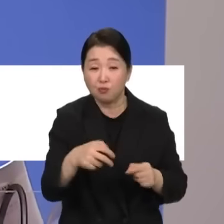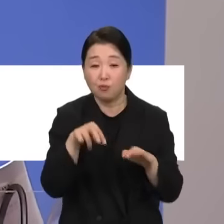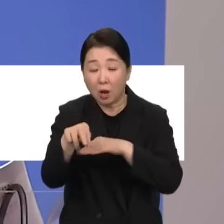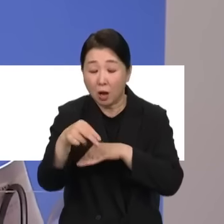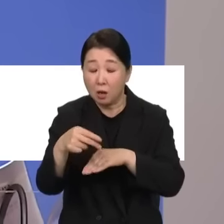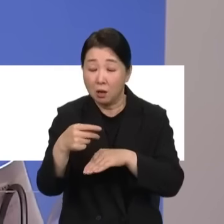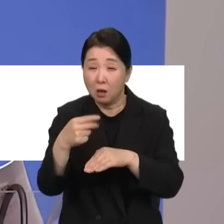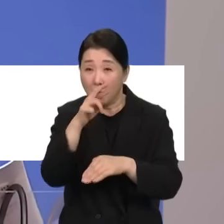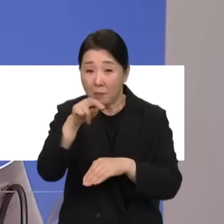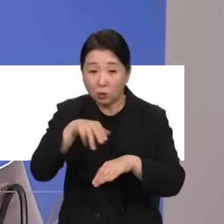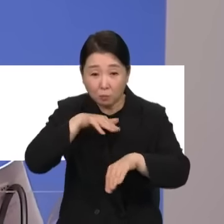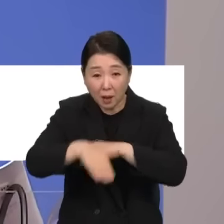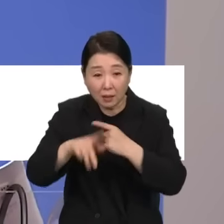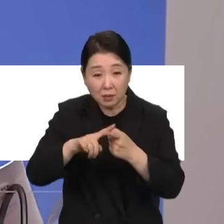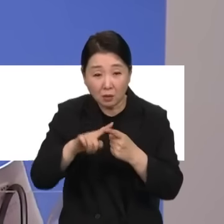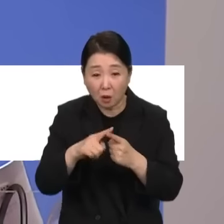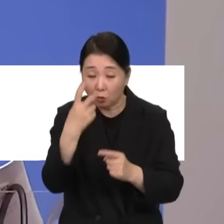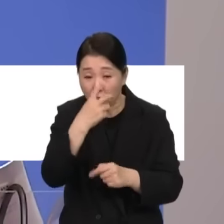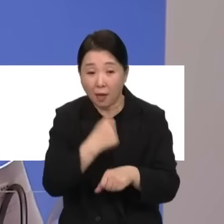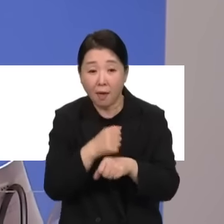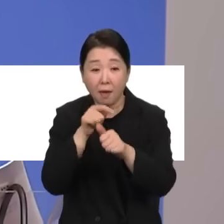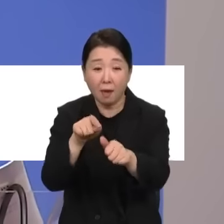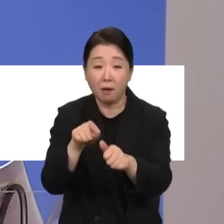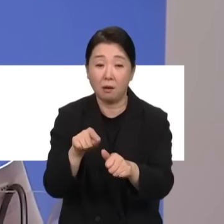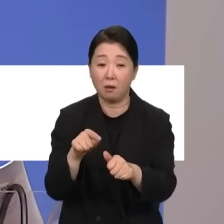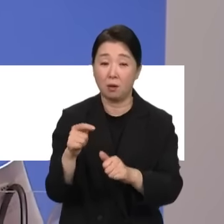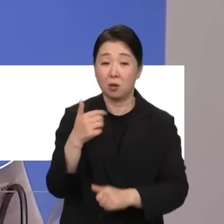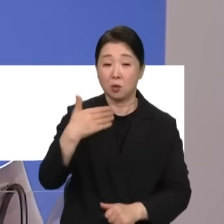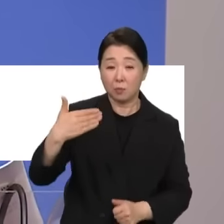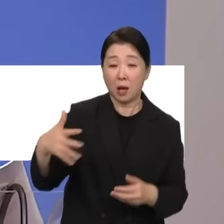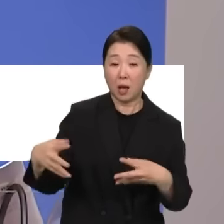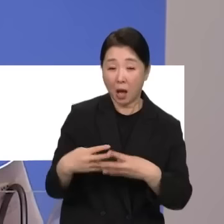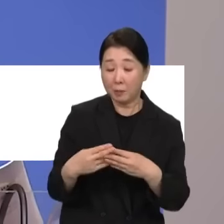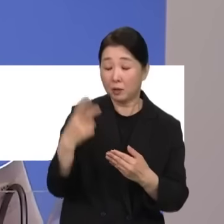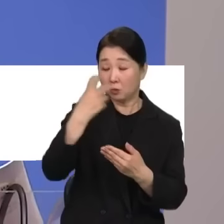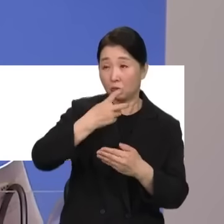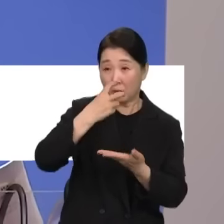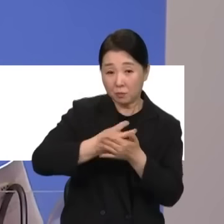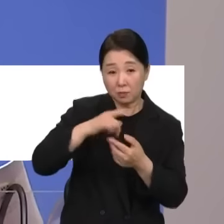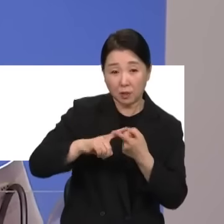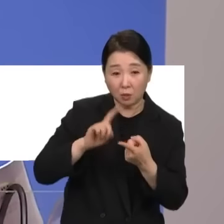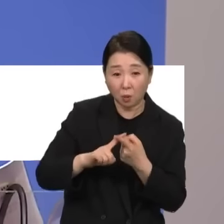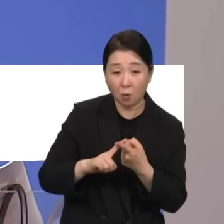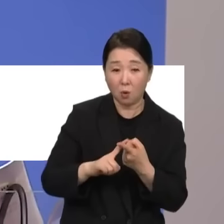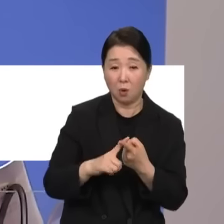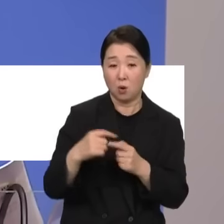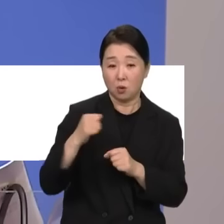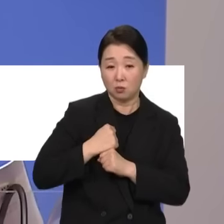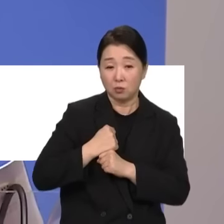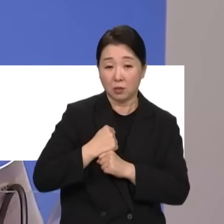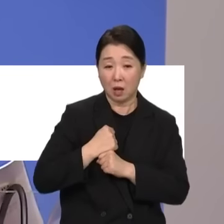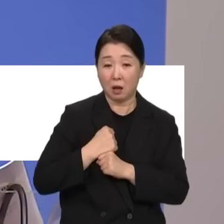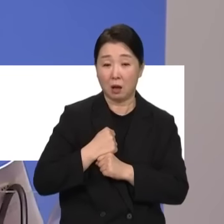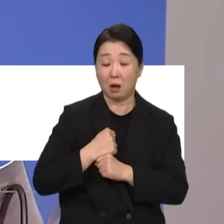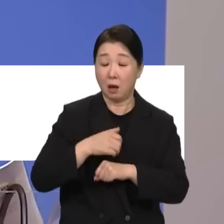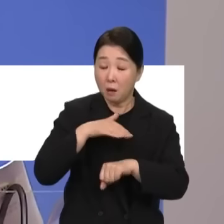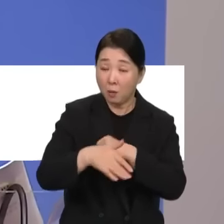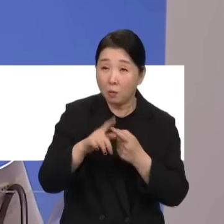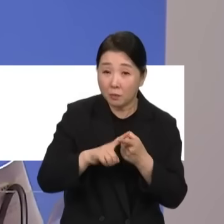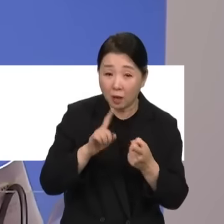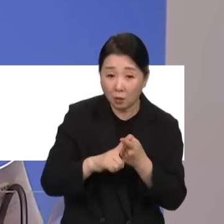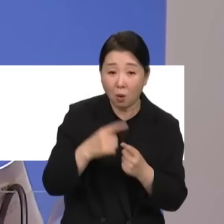지시는 소방과 협의된 수색 지침대로 군사 교범상 의심지역 집중 수색 방법인